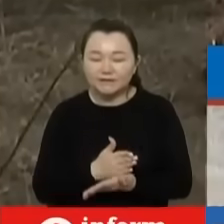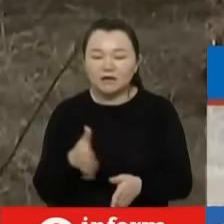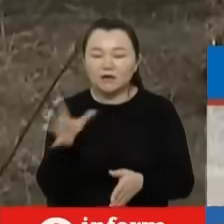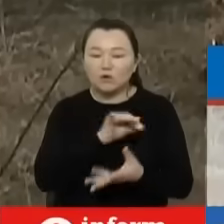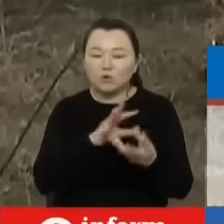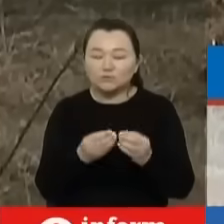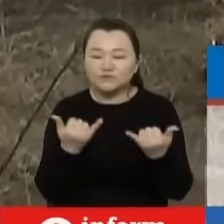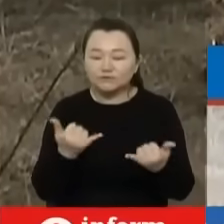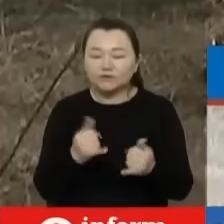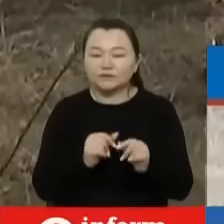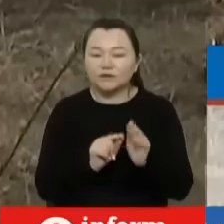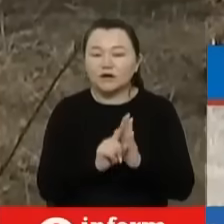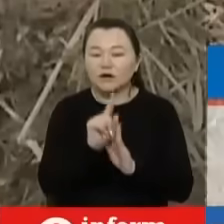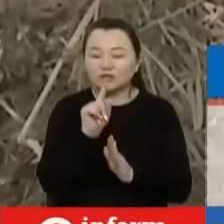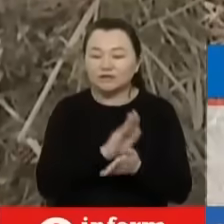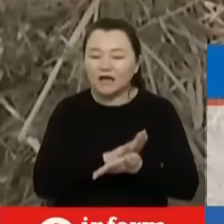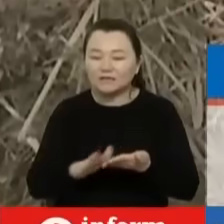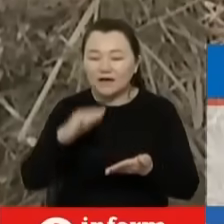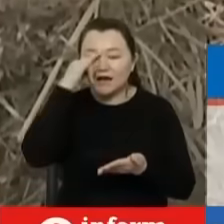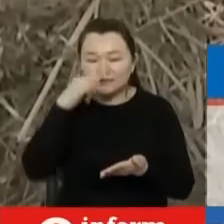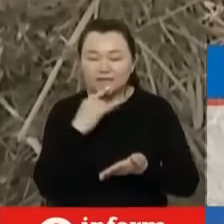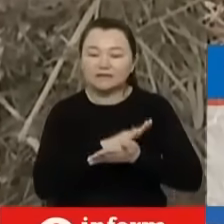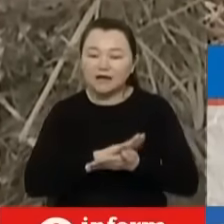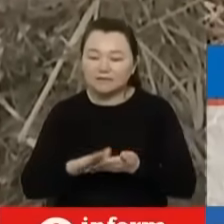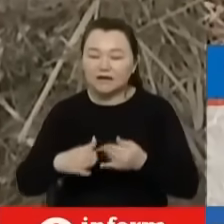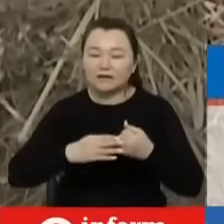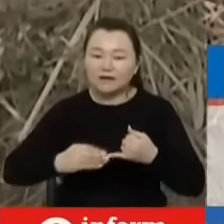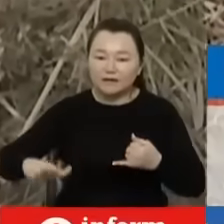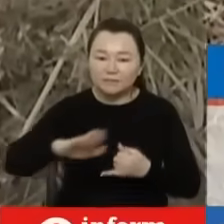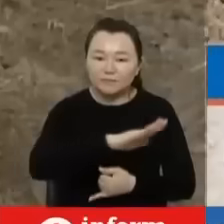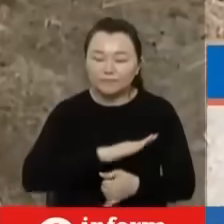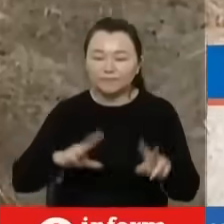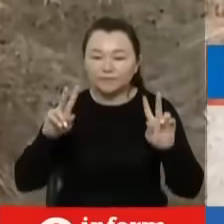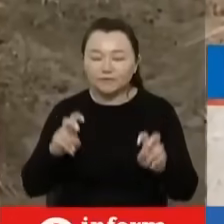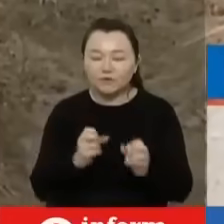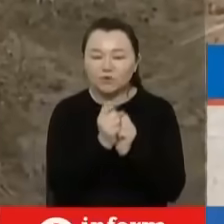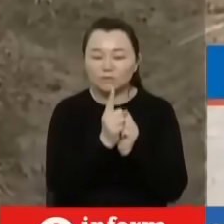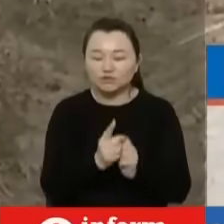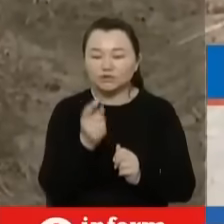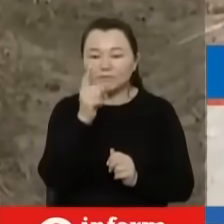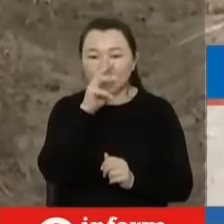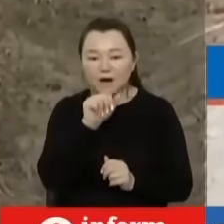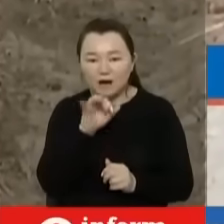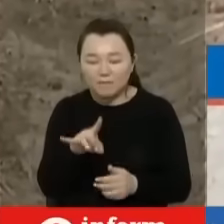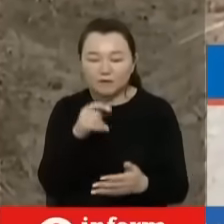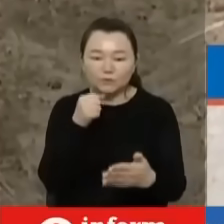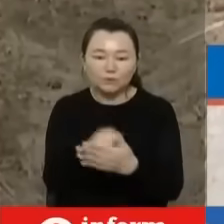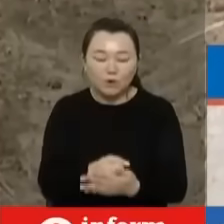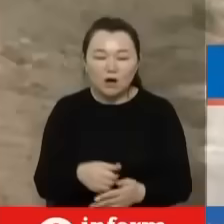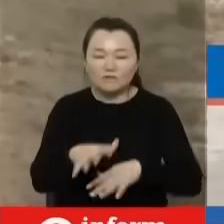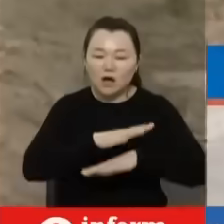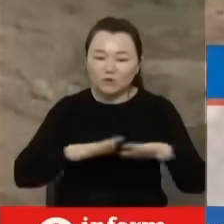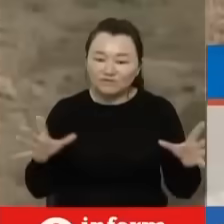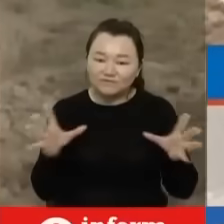өңірде бүгін бастау алған таза Қазақстан, таза аймақ науқаны 11 мамырға дейін жалғасады. Соған сәйкес көпшілік бірлесіп